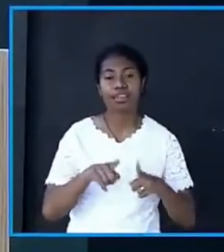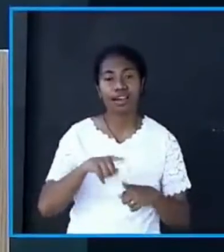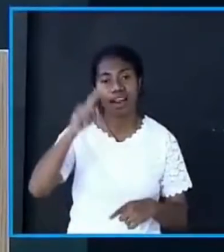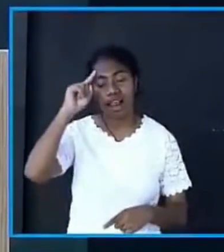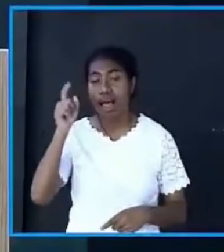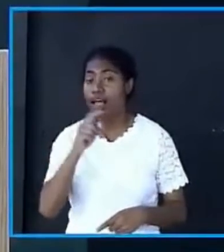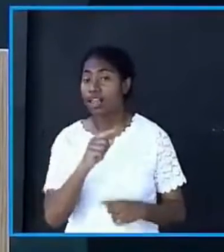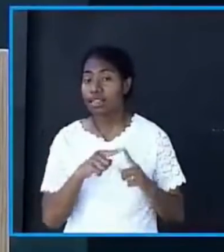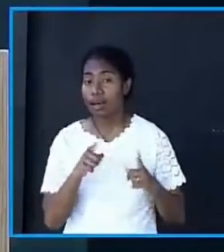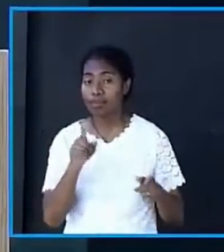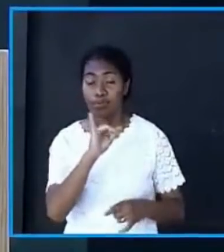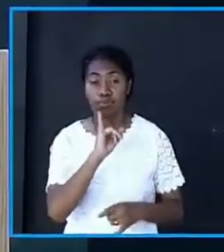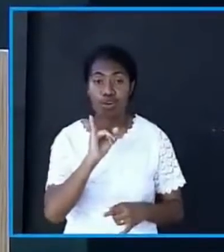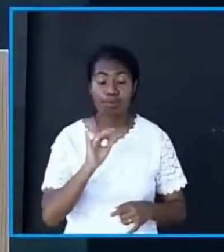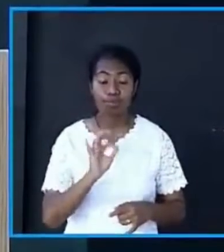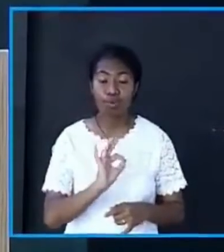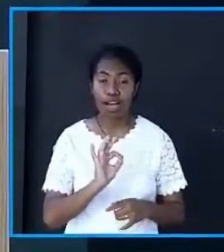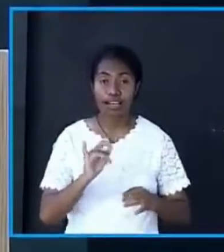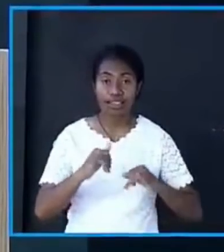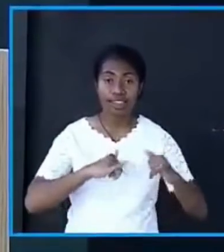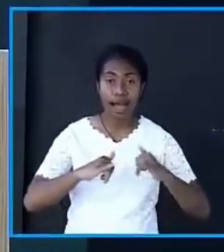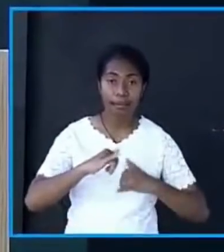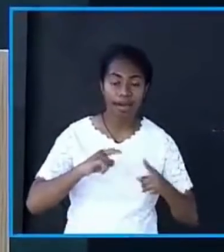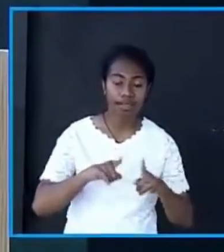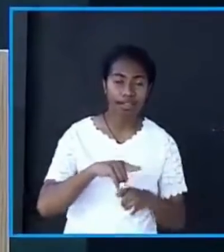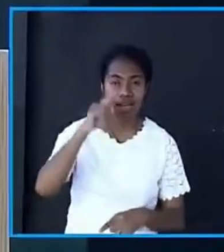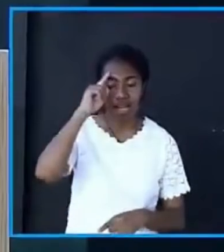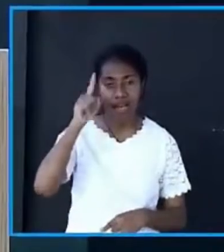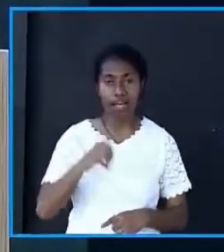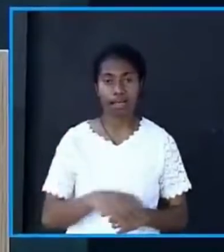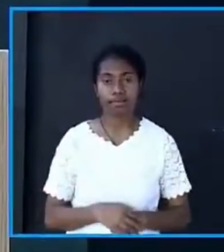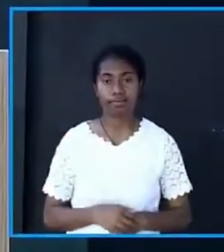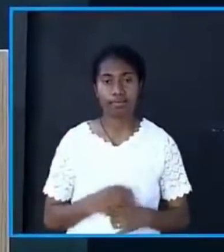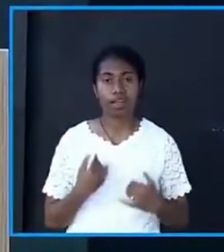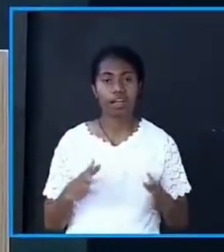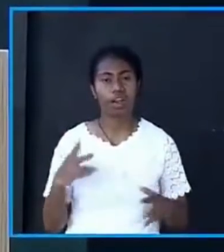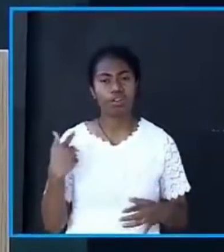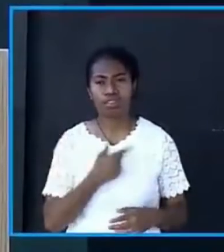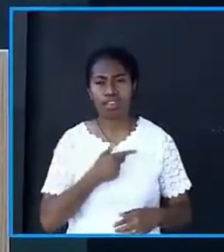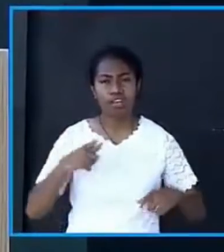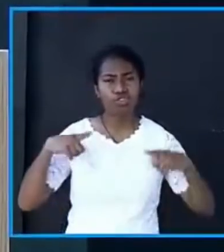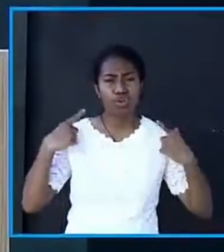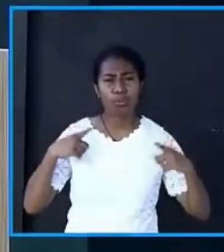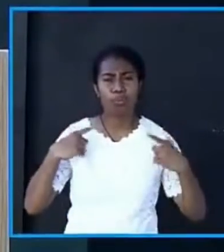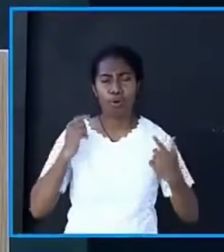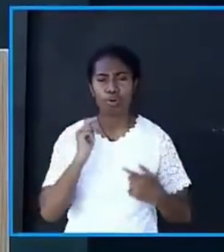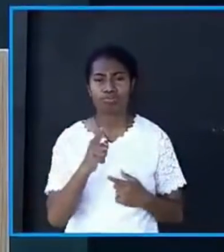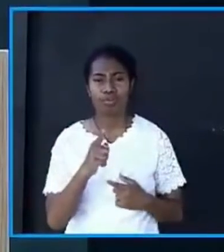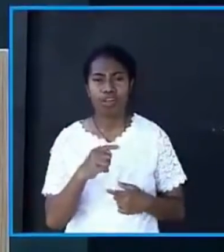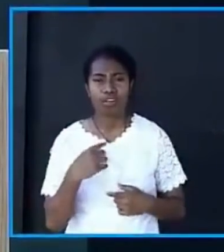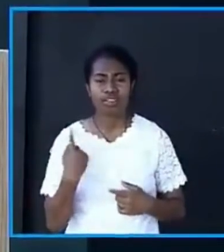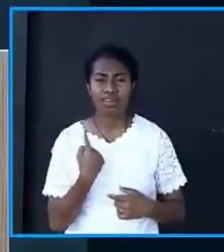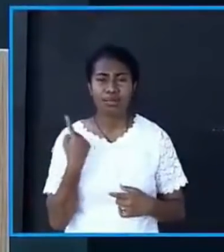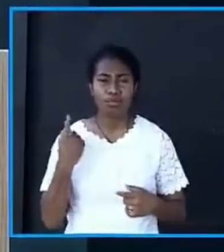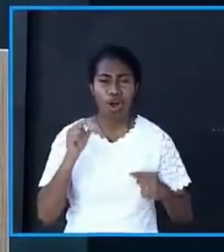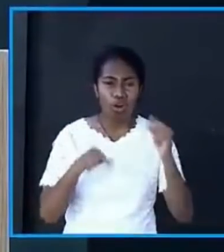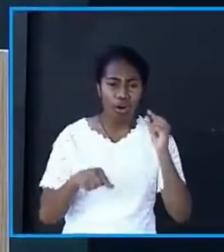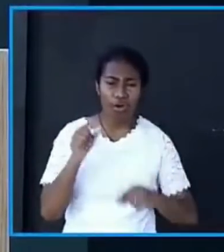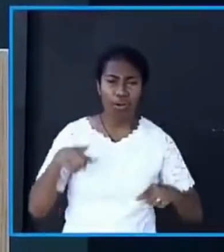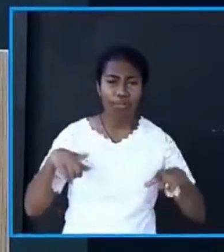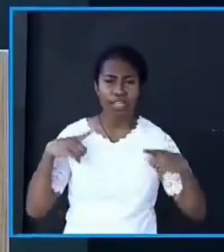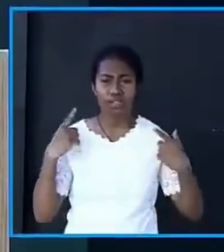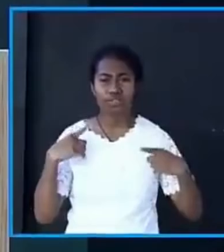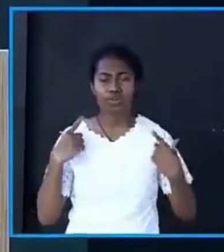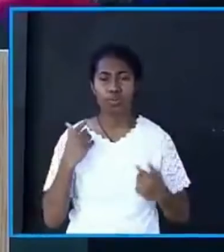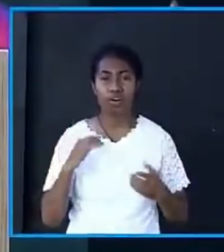Pilihlah sombong dengan segala yang kita punya kayak lalu menjadi sombong pintar lalu menjadi sombong punya kedudukan menjadi